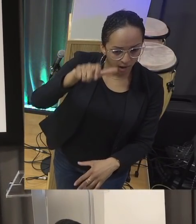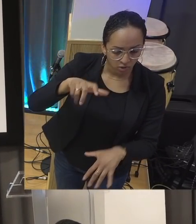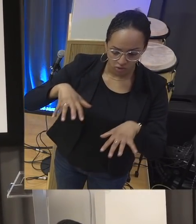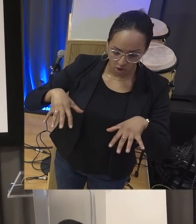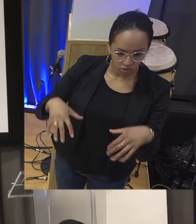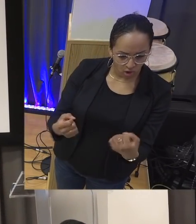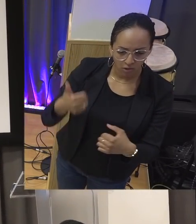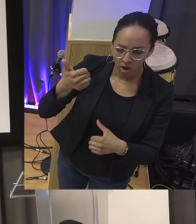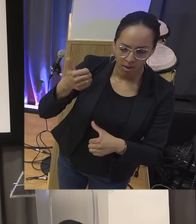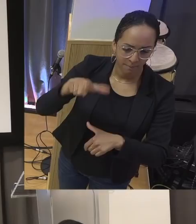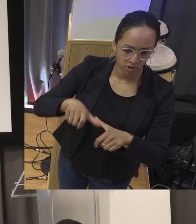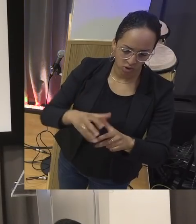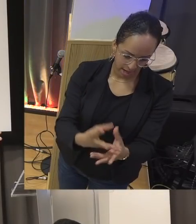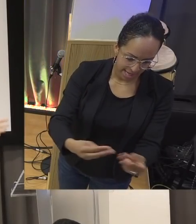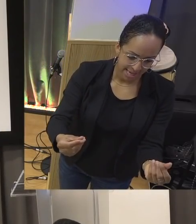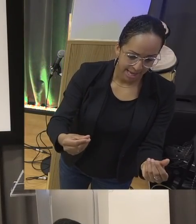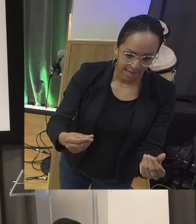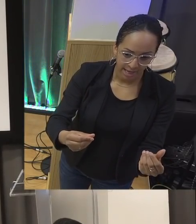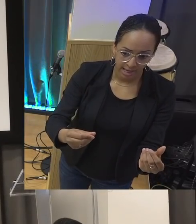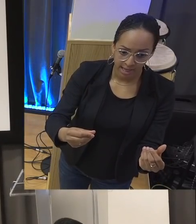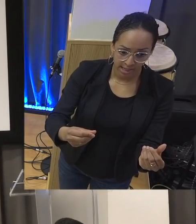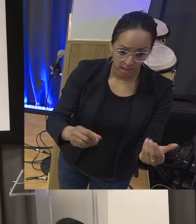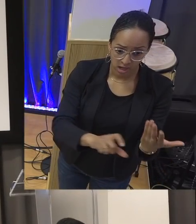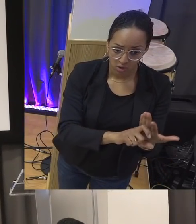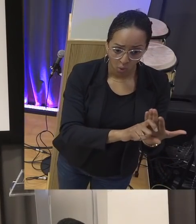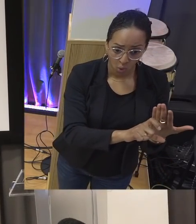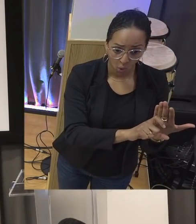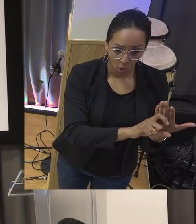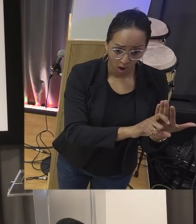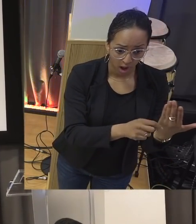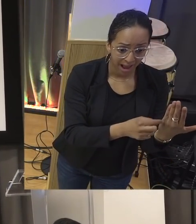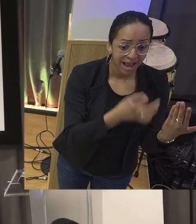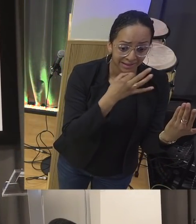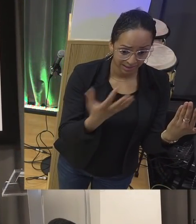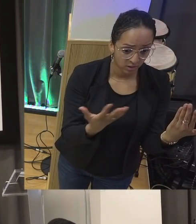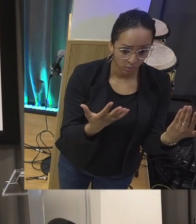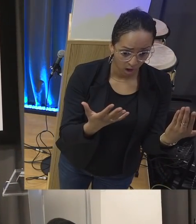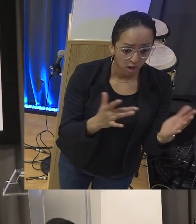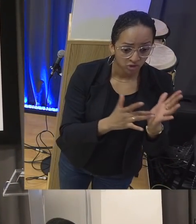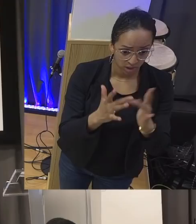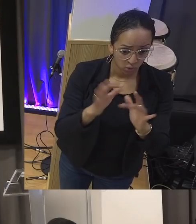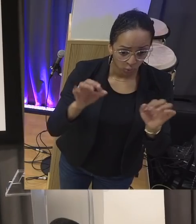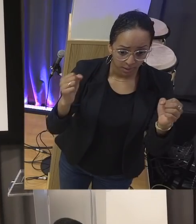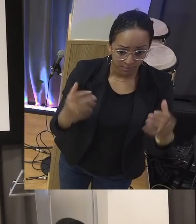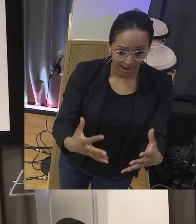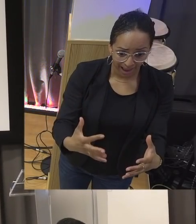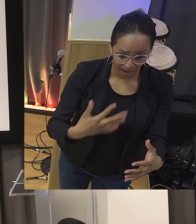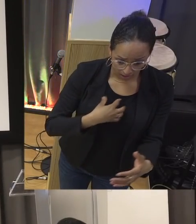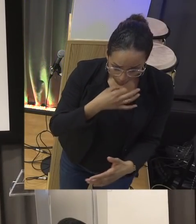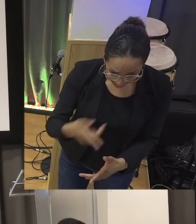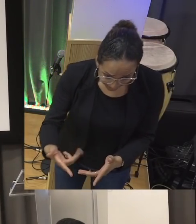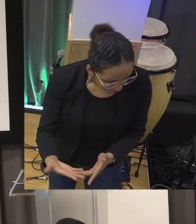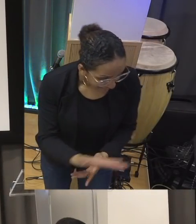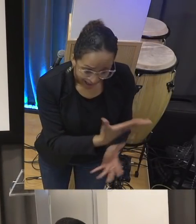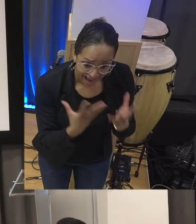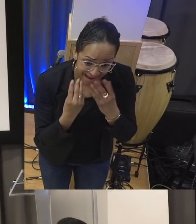guérit. Et le Coran corrobore. Le Coran nous dit que Jésus, il faisait des miracles. Je lui dis, pourquoi tu ne le pries pas, lui? Un